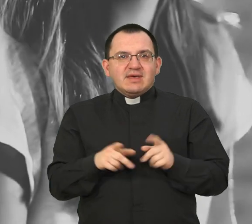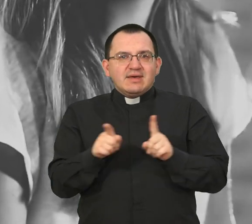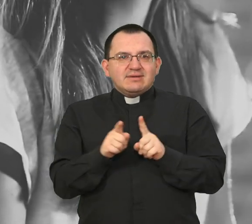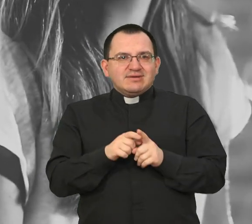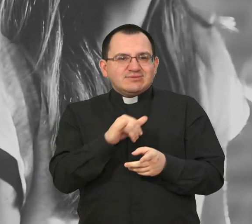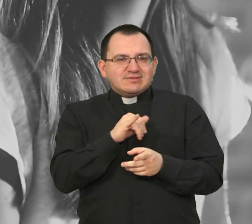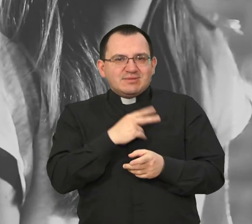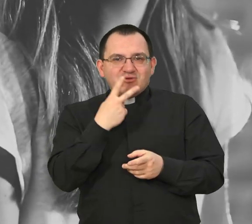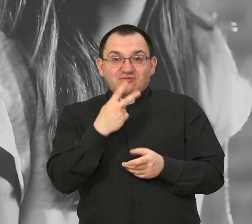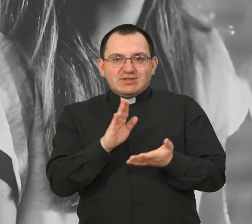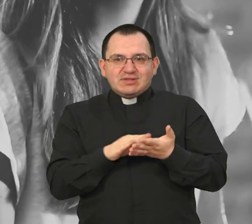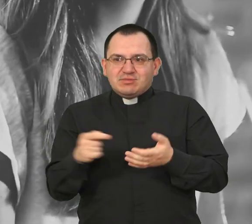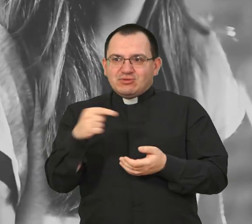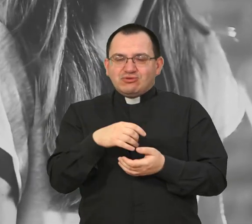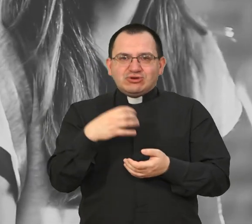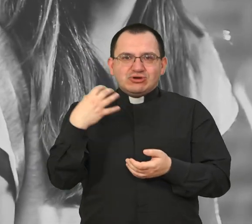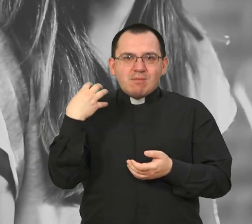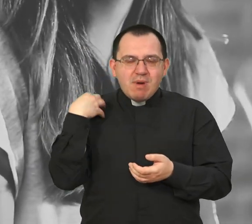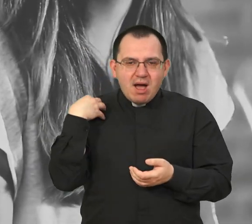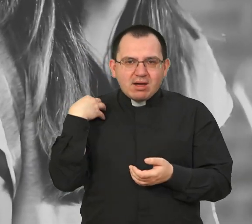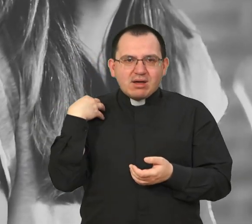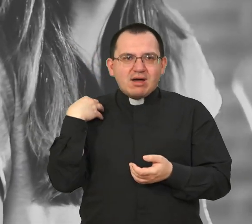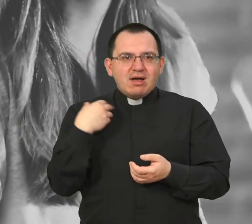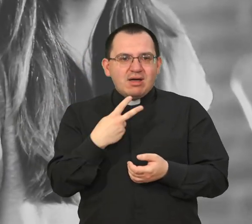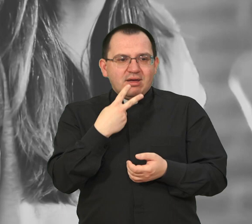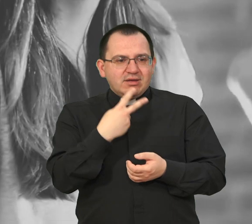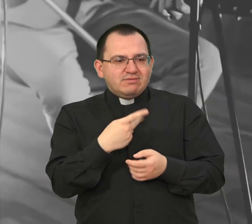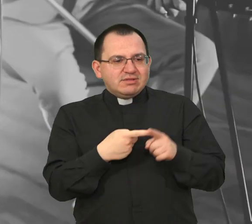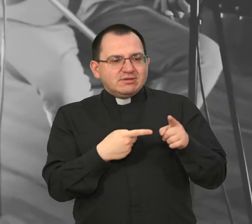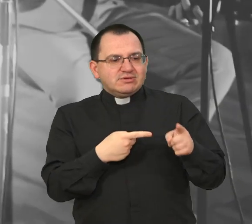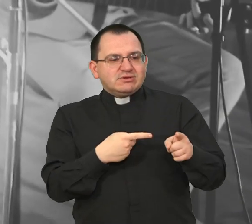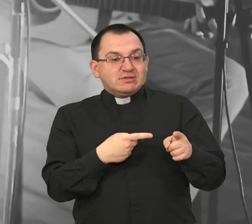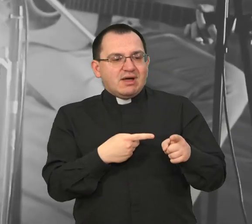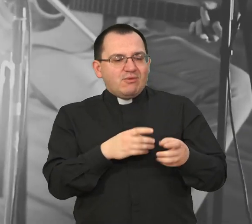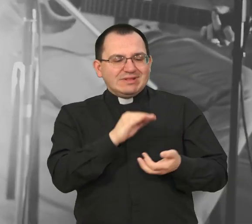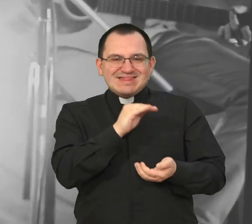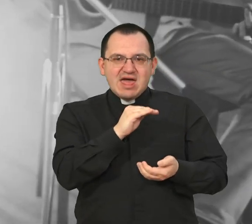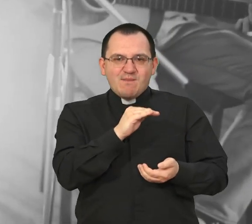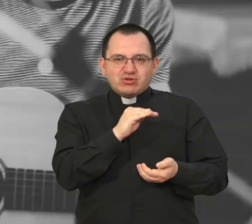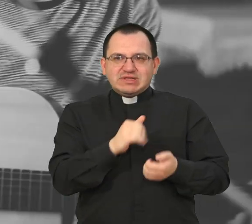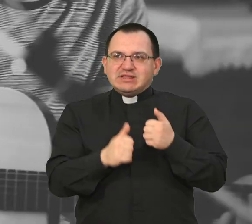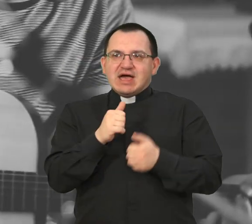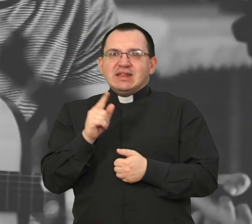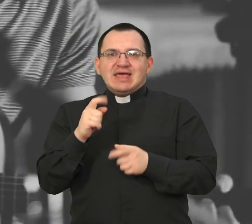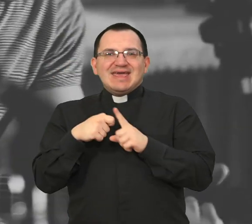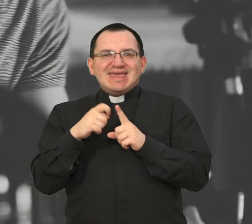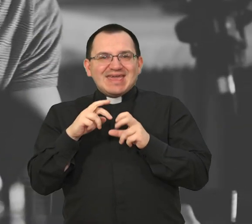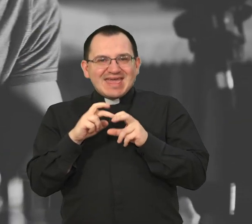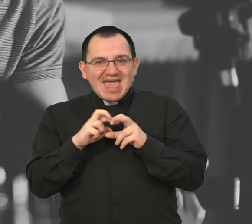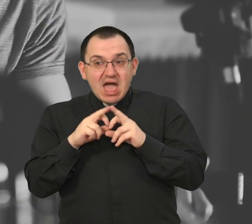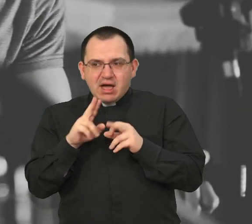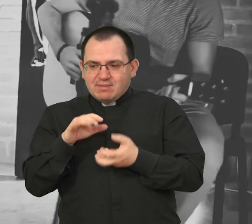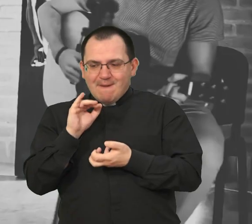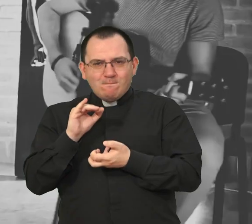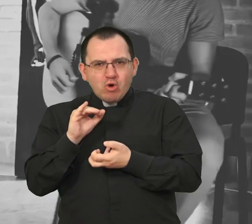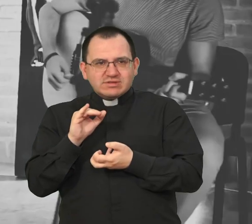kad vidite, dođete u banku, ja sam imao to iskustvo i vidiš onamo našu termosicu ili dođeš u Ikeu, vidiš našu bocu